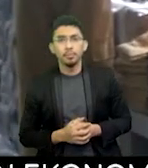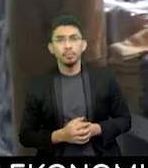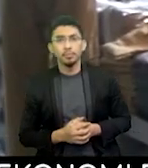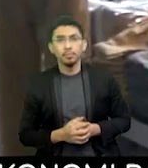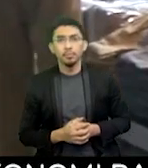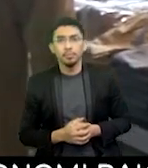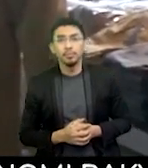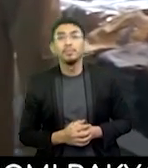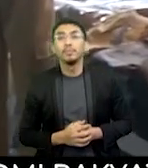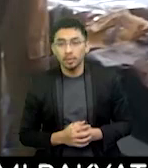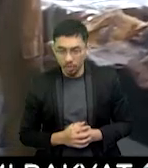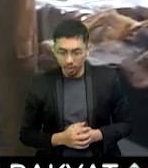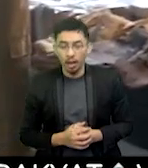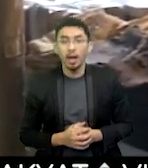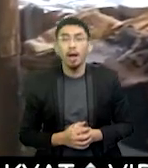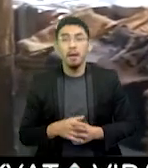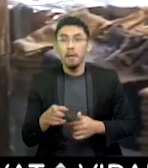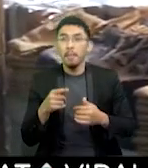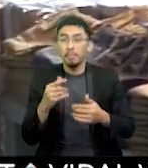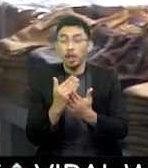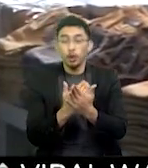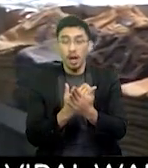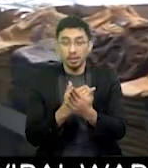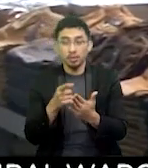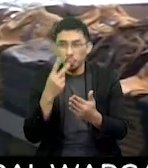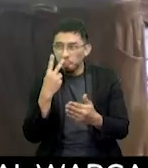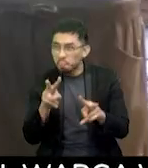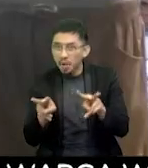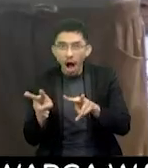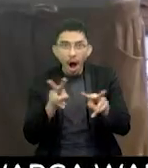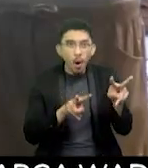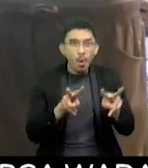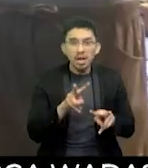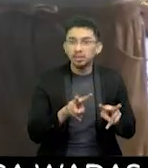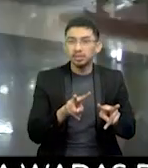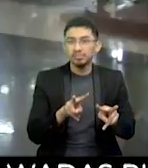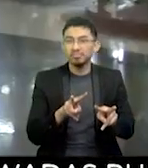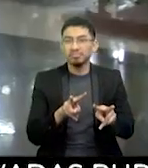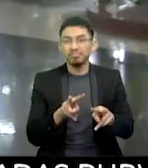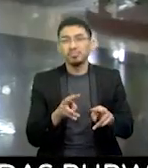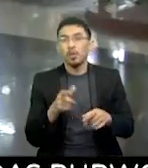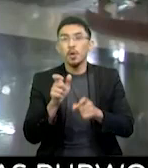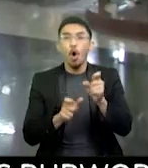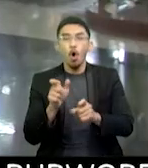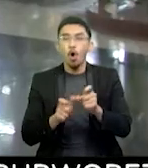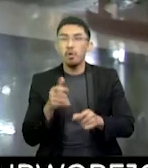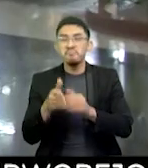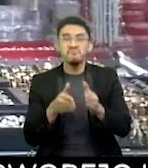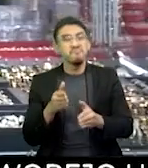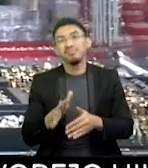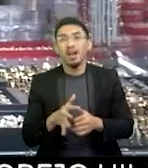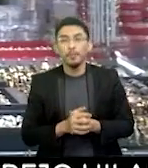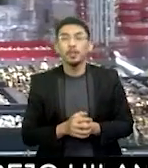Longgarnya peraturan bagi pengunjung Pasar Tanah Abang Jakarta Pusat tidak berdampak pada ramainya pengunjung. Sejak kasus Omikron melonjak, para pedagang